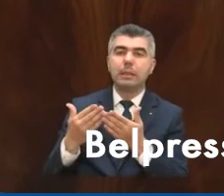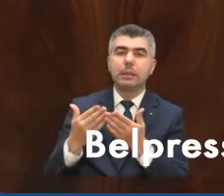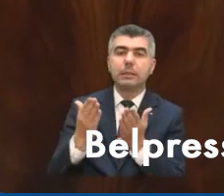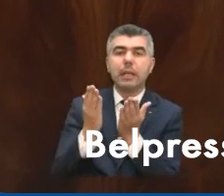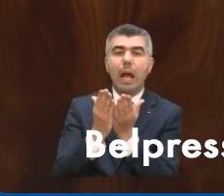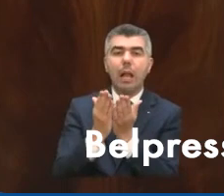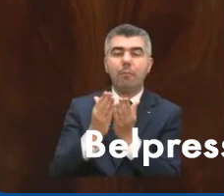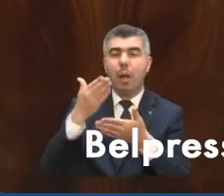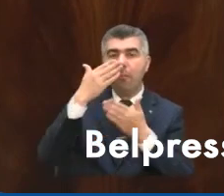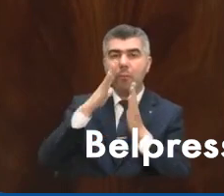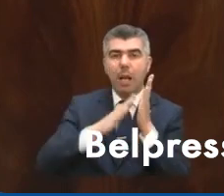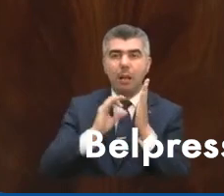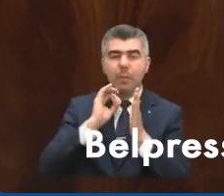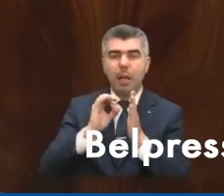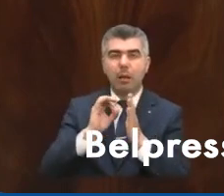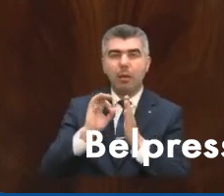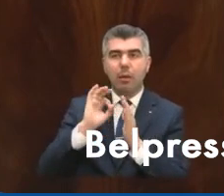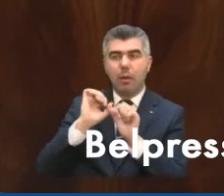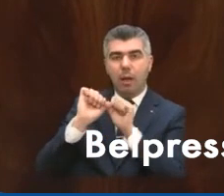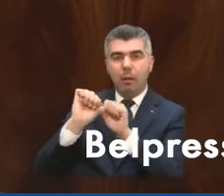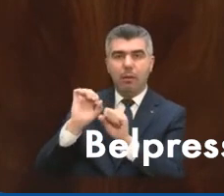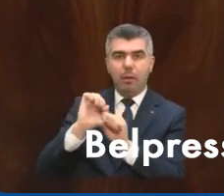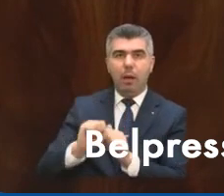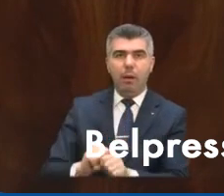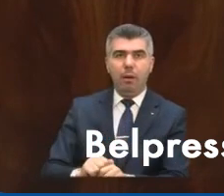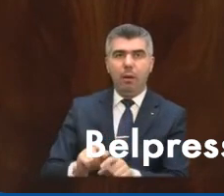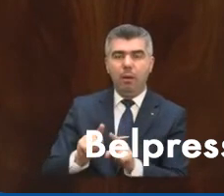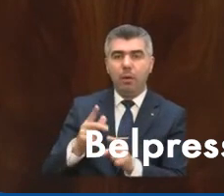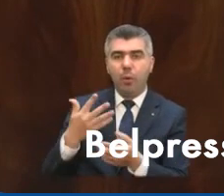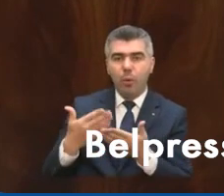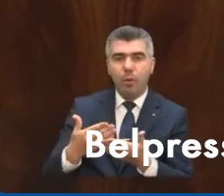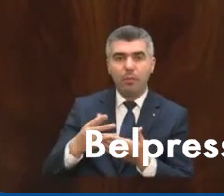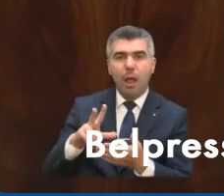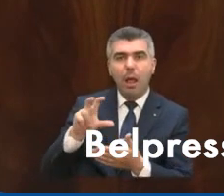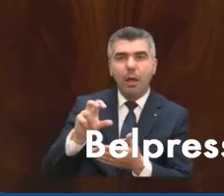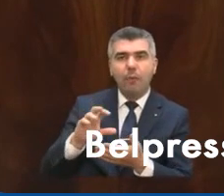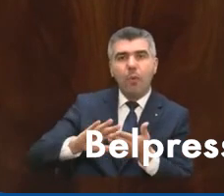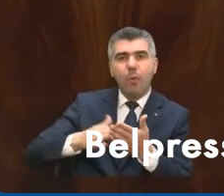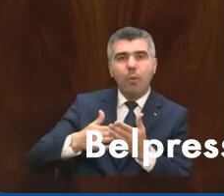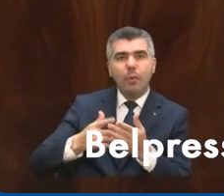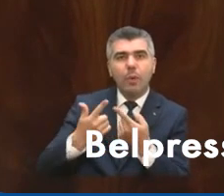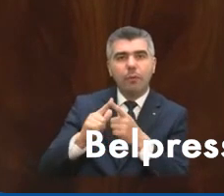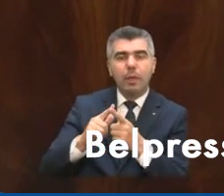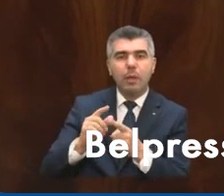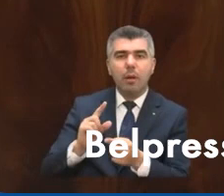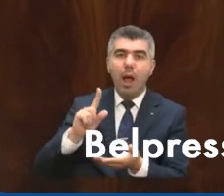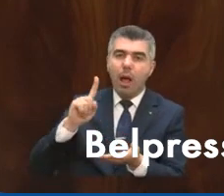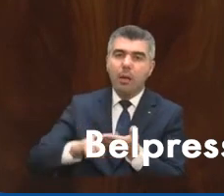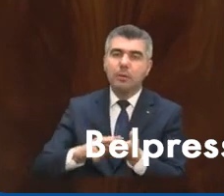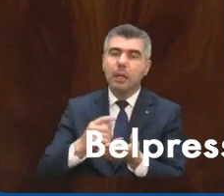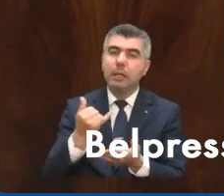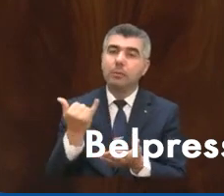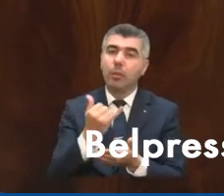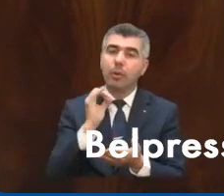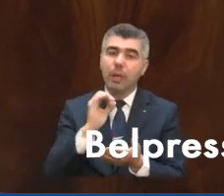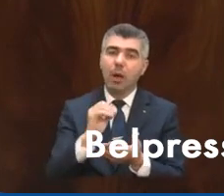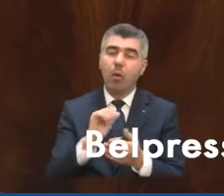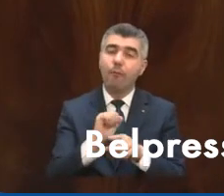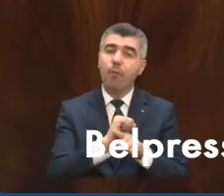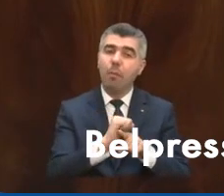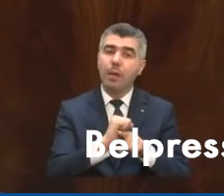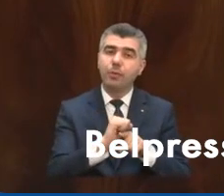يتمكن من عده مهارات اليوم خصو يكون عنده دي سكيلز اللي كنشوفوها اساسيه في لا فورماسيون ديالو